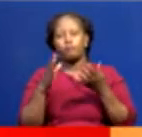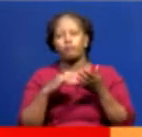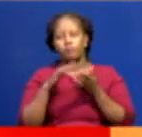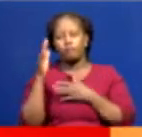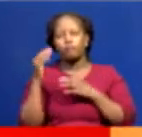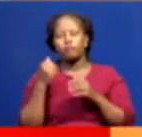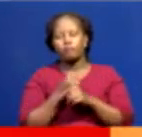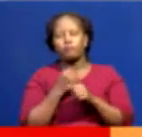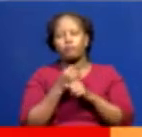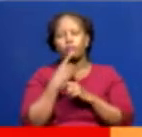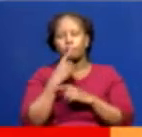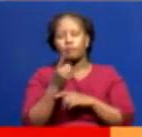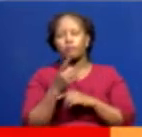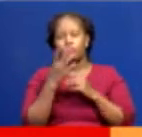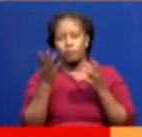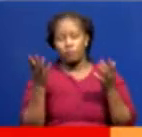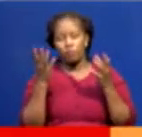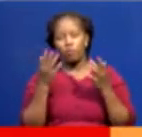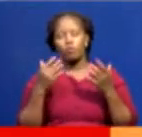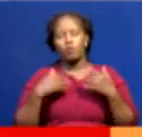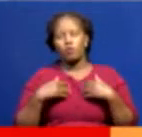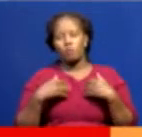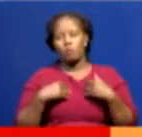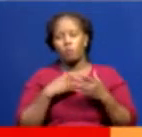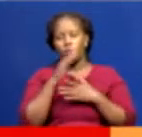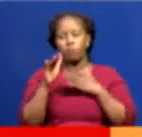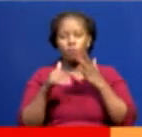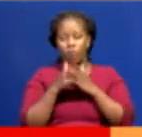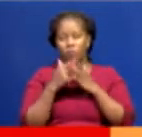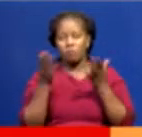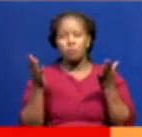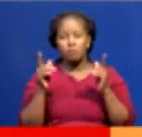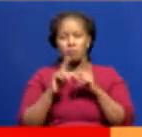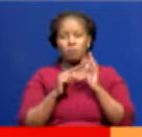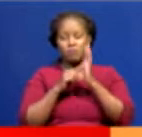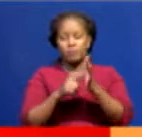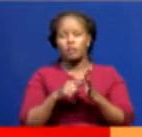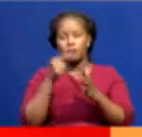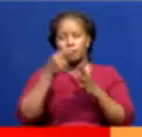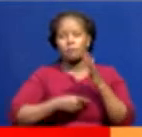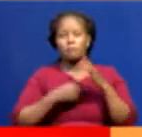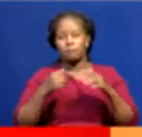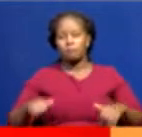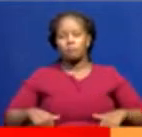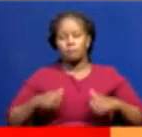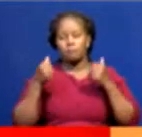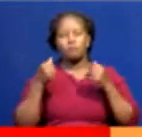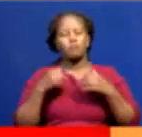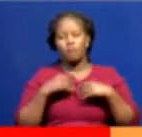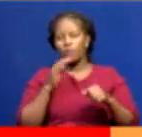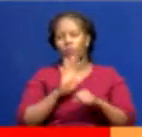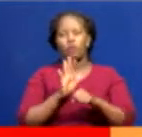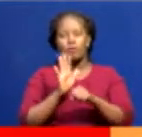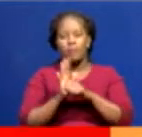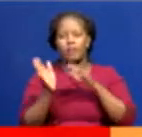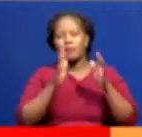ya kuhakikisha mambo ya haswa gharama ya maisha imerudi chini. Kwa hivyo mambo mengi serikali